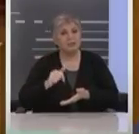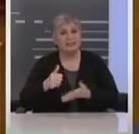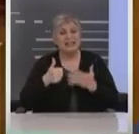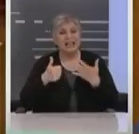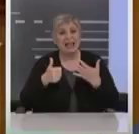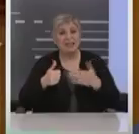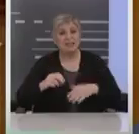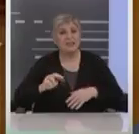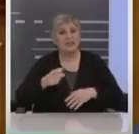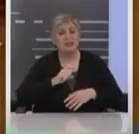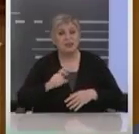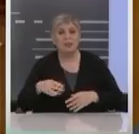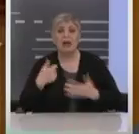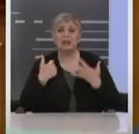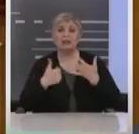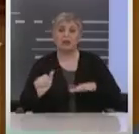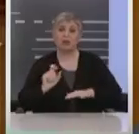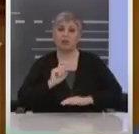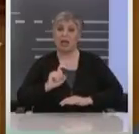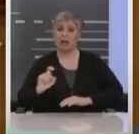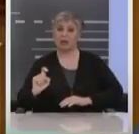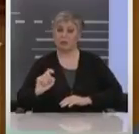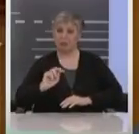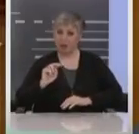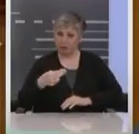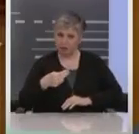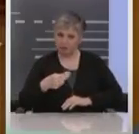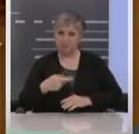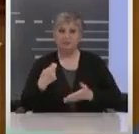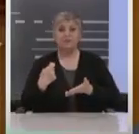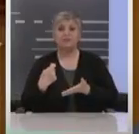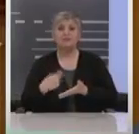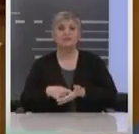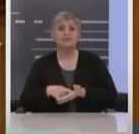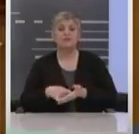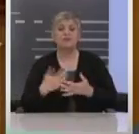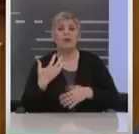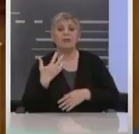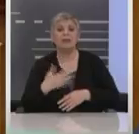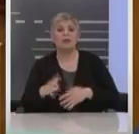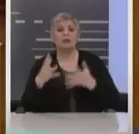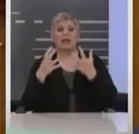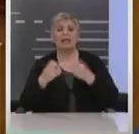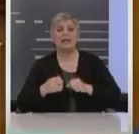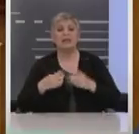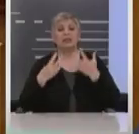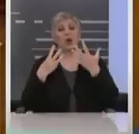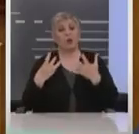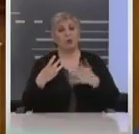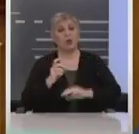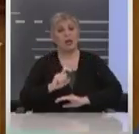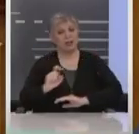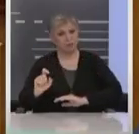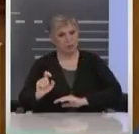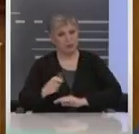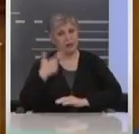600 εκατομμύρια ευρώ. Έχουν βεβαιωθεί φόροι 598 εκατομμύρια και έχουν μπει στα δημόσια